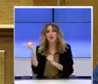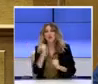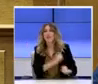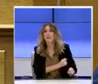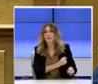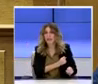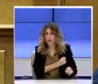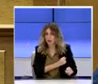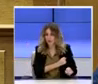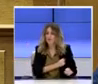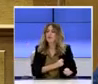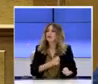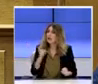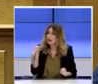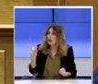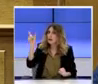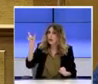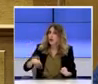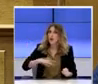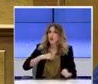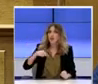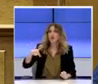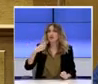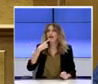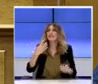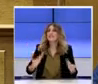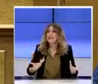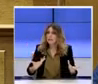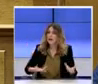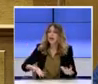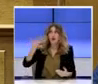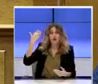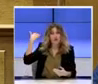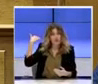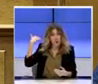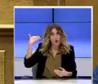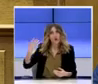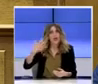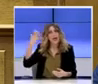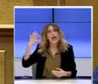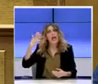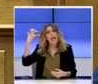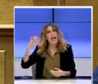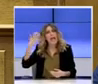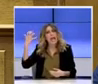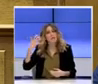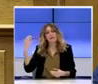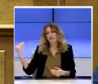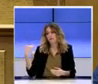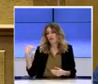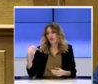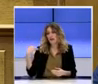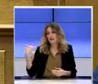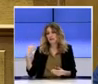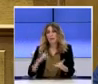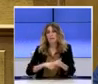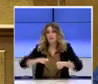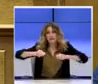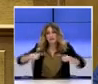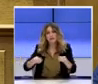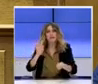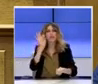από σεβασμό στην παράδοση, στην Ορθοδοξία, στην πίστη, δεν βάλαμε καραντίνα πριν τη γιορτή του Αγίου